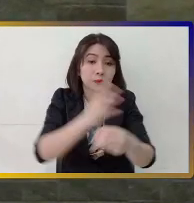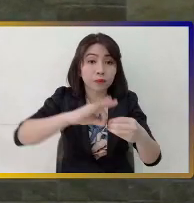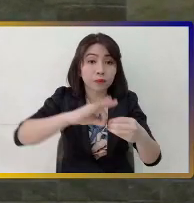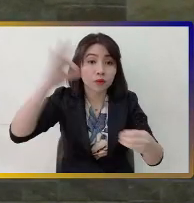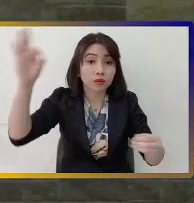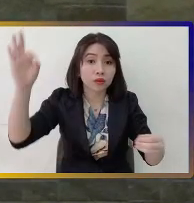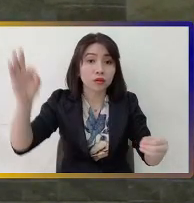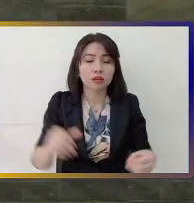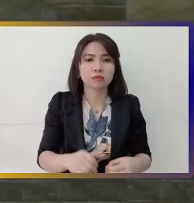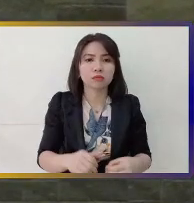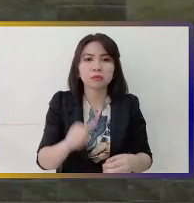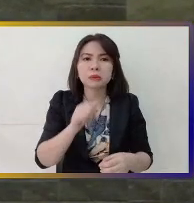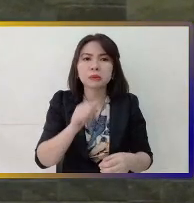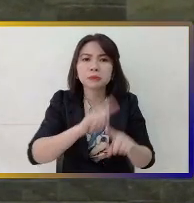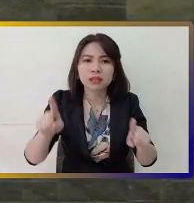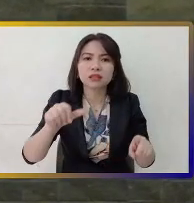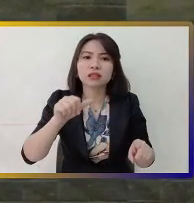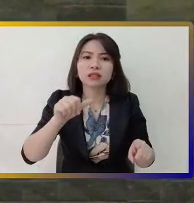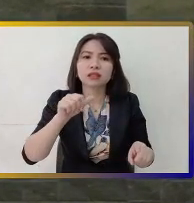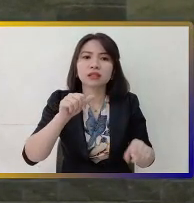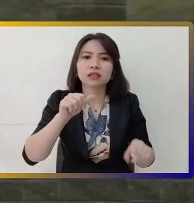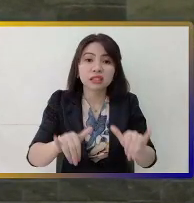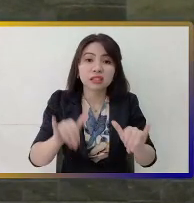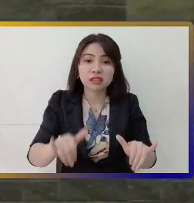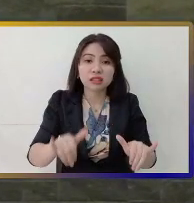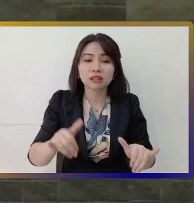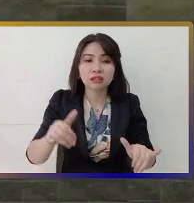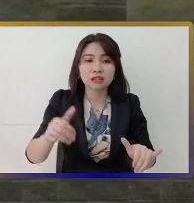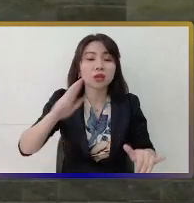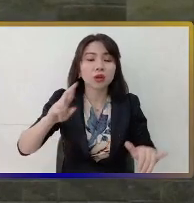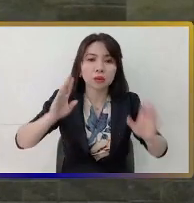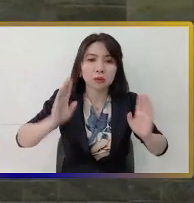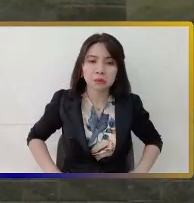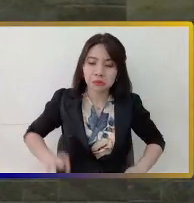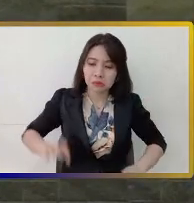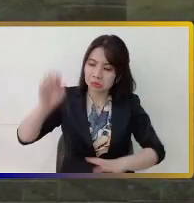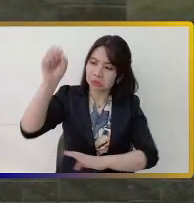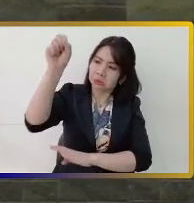dyan, pero deformed ka pa rin.